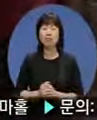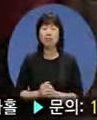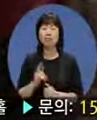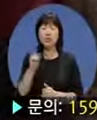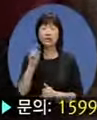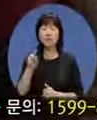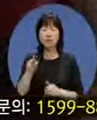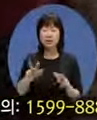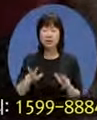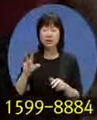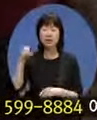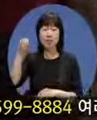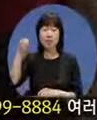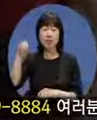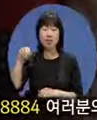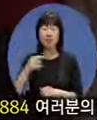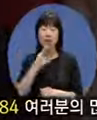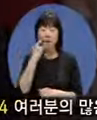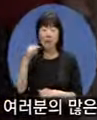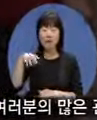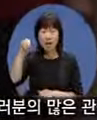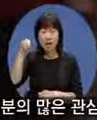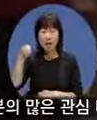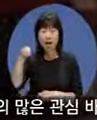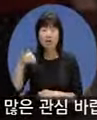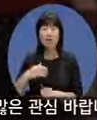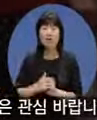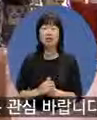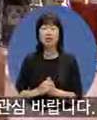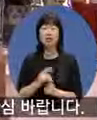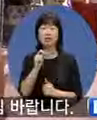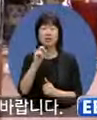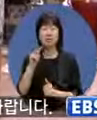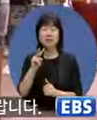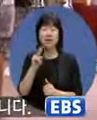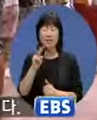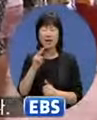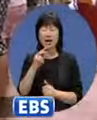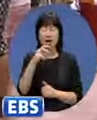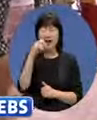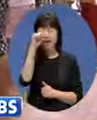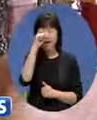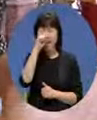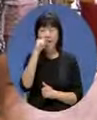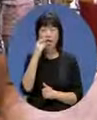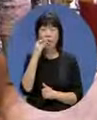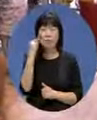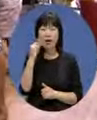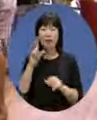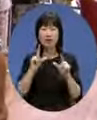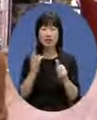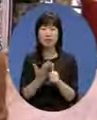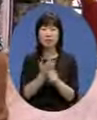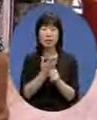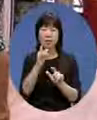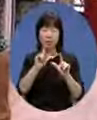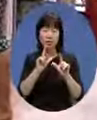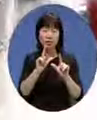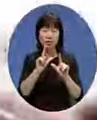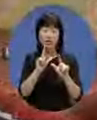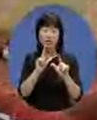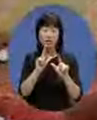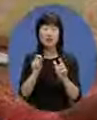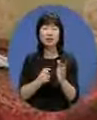집 있 엄마에 빠진 진우와 어머니의 양육태도 점검을 위해 준비한 긴급